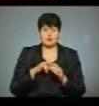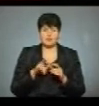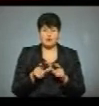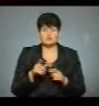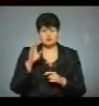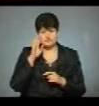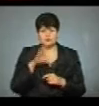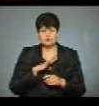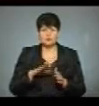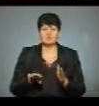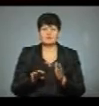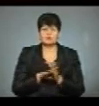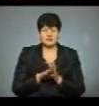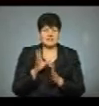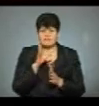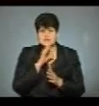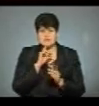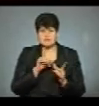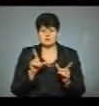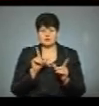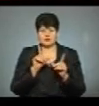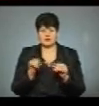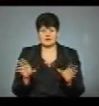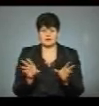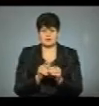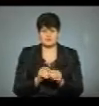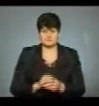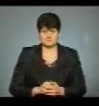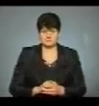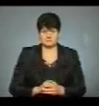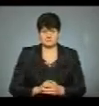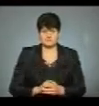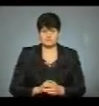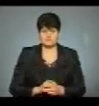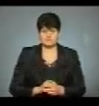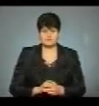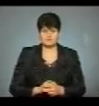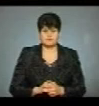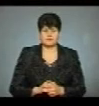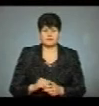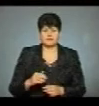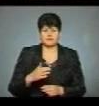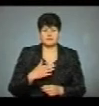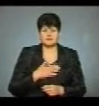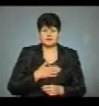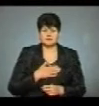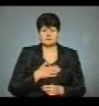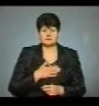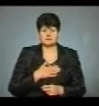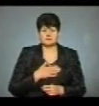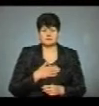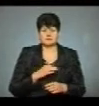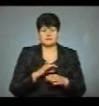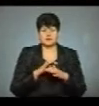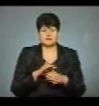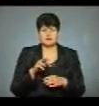чоловік був у відпустці і не встиг заїхати разом з нею. Нас, коротше, приводять до